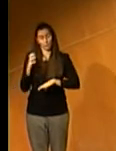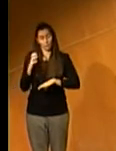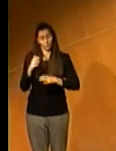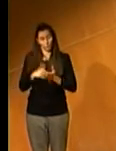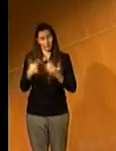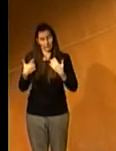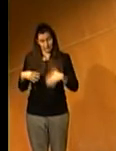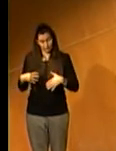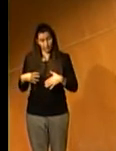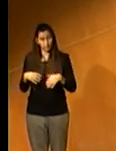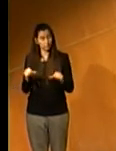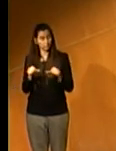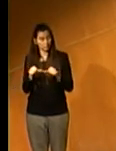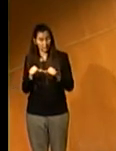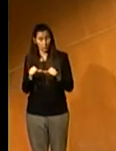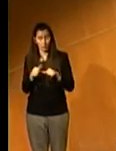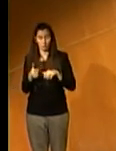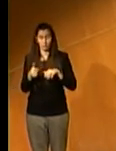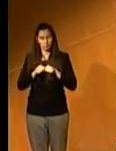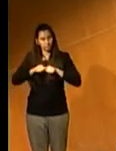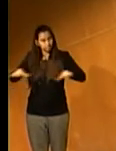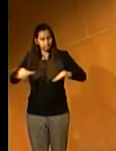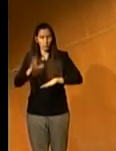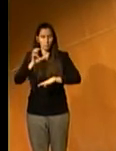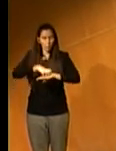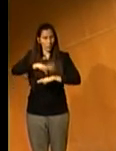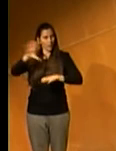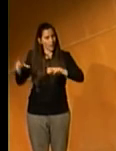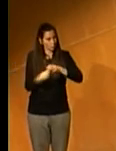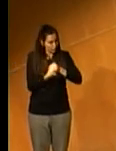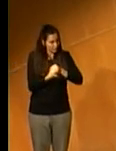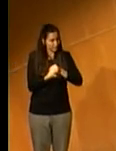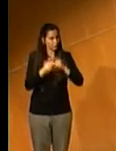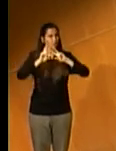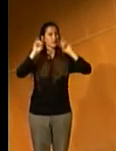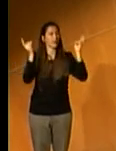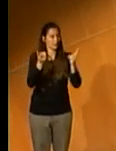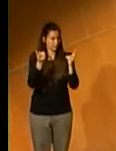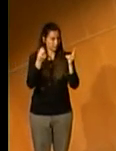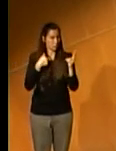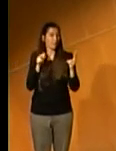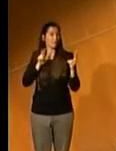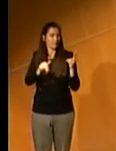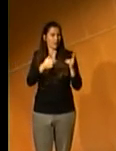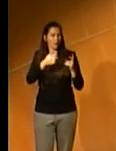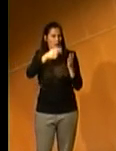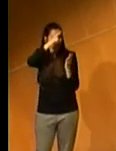d'accompagnement localisé. Je vais vous lire les trois